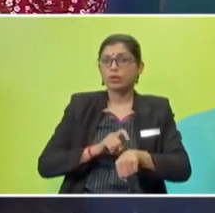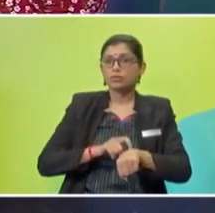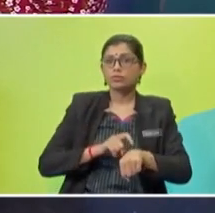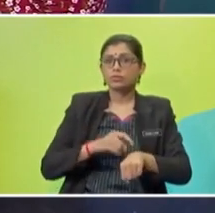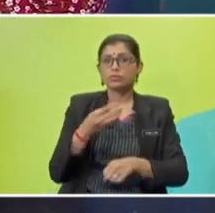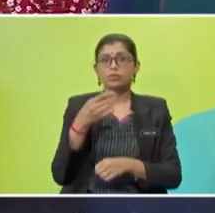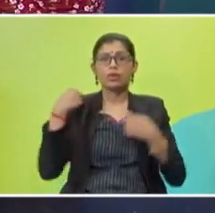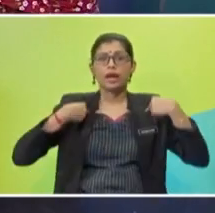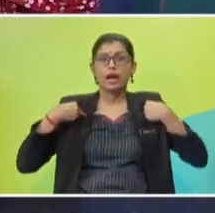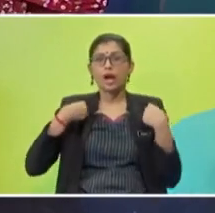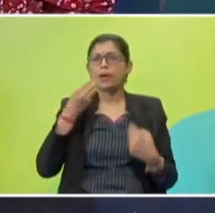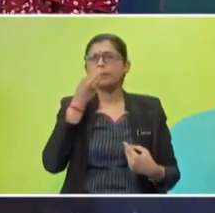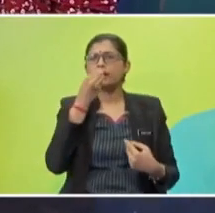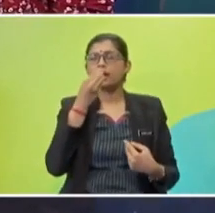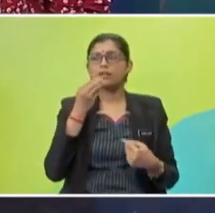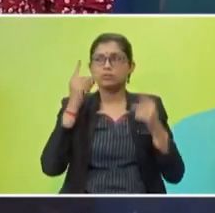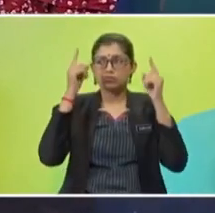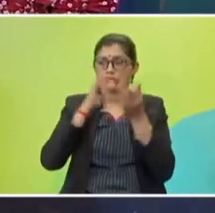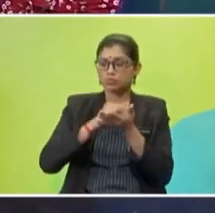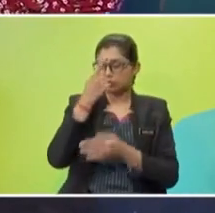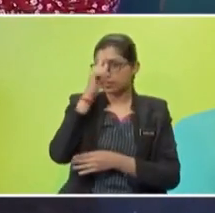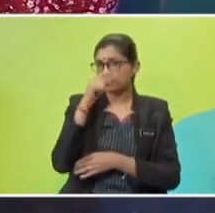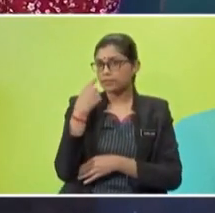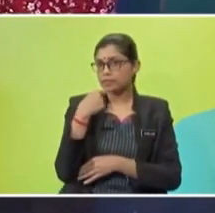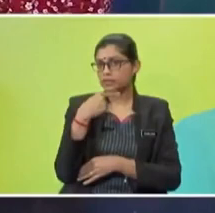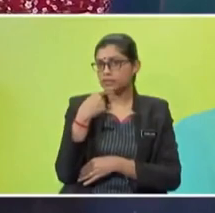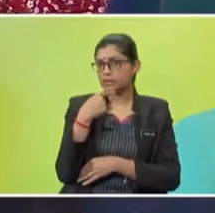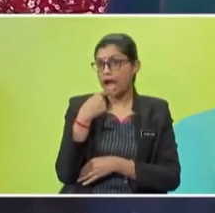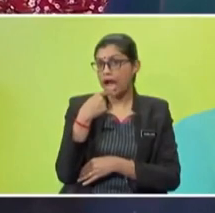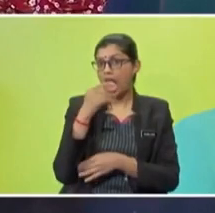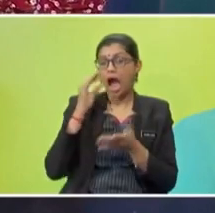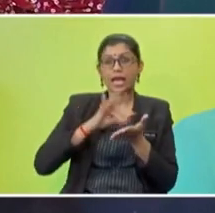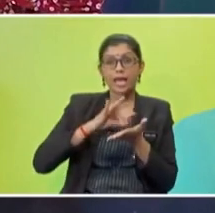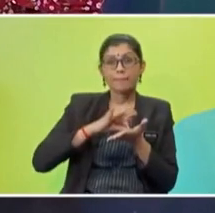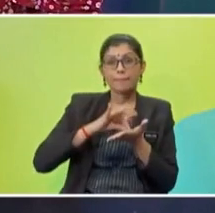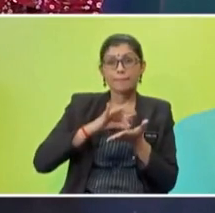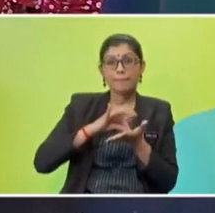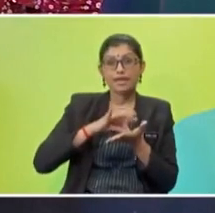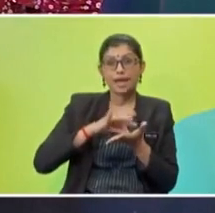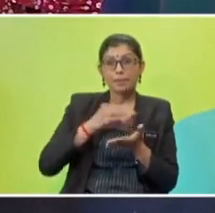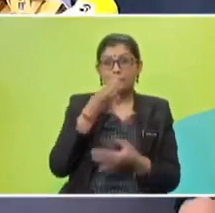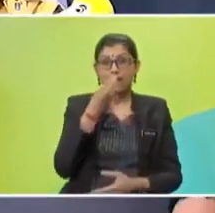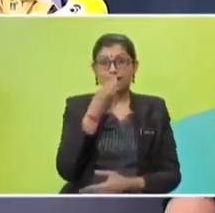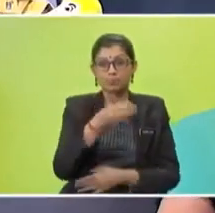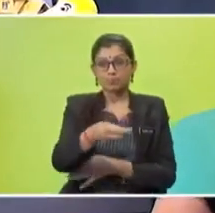Bookie kalau unimas untuk ayam ah ah